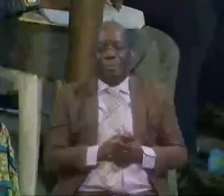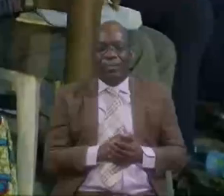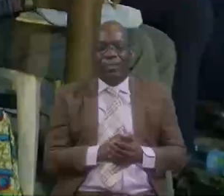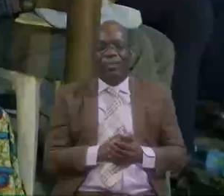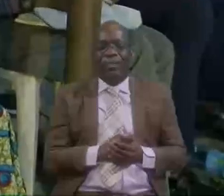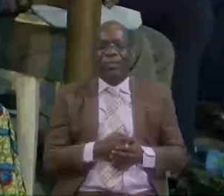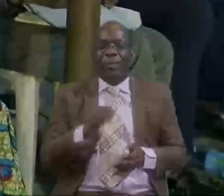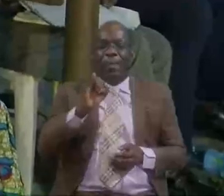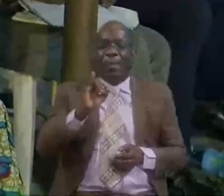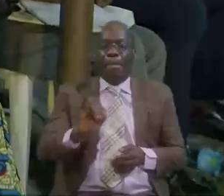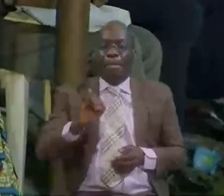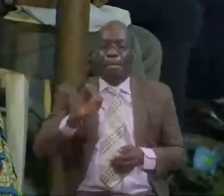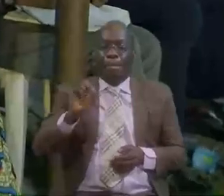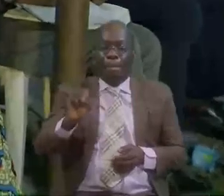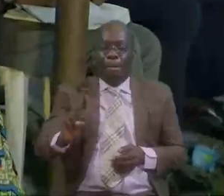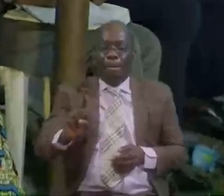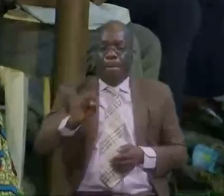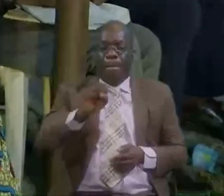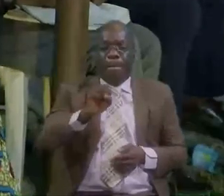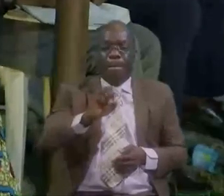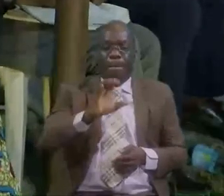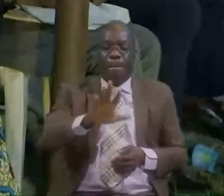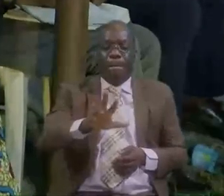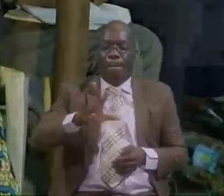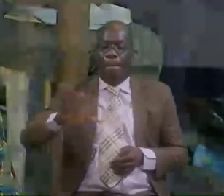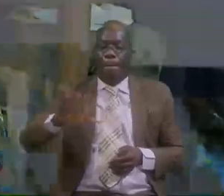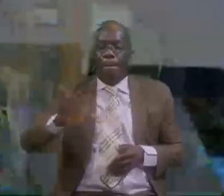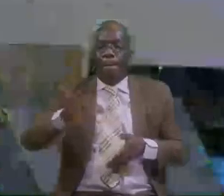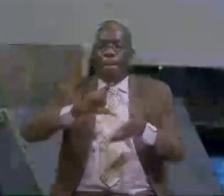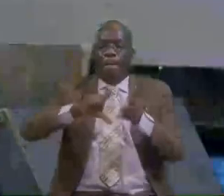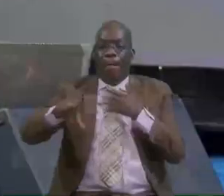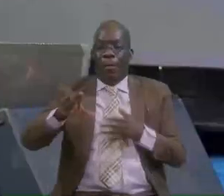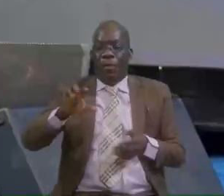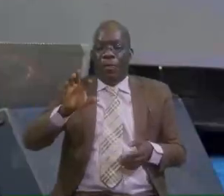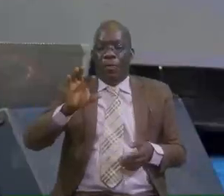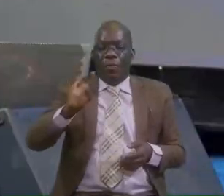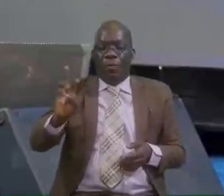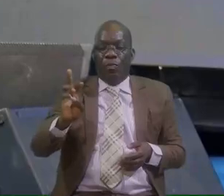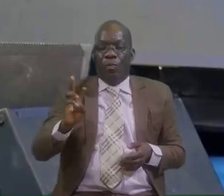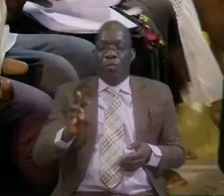En Ésaïe 53, verset 6. Ésaïe,